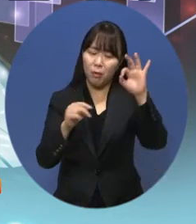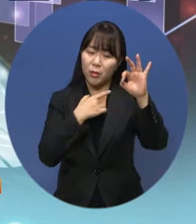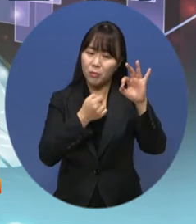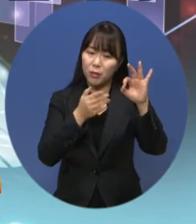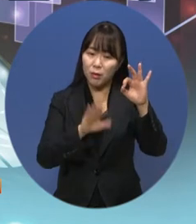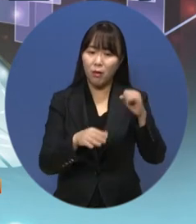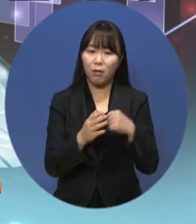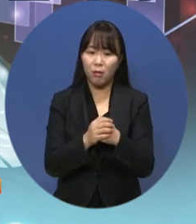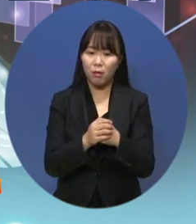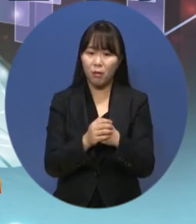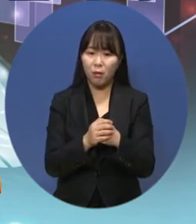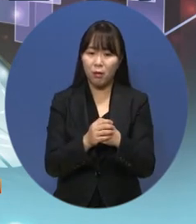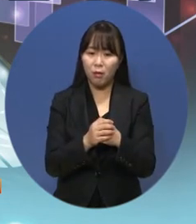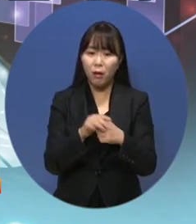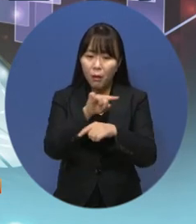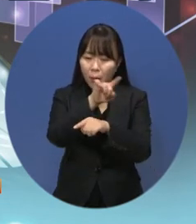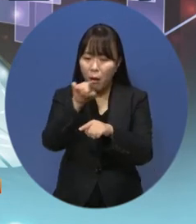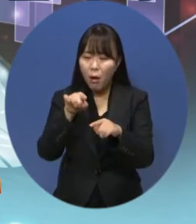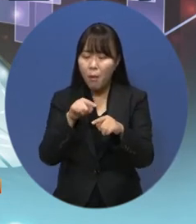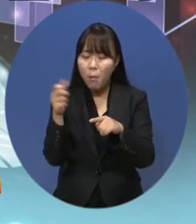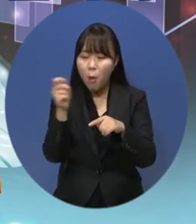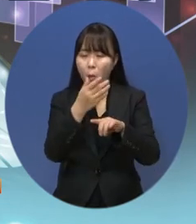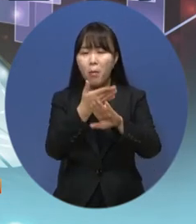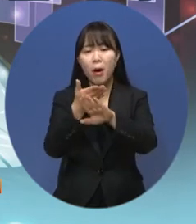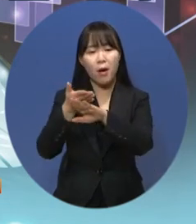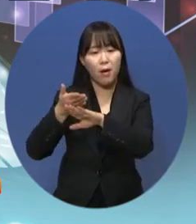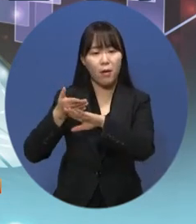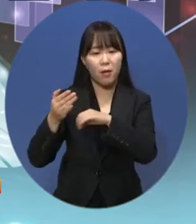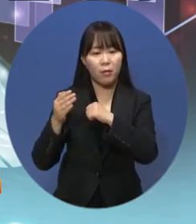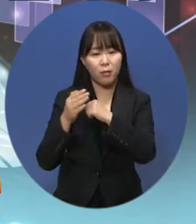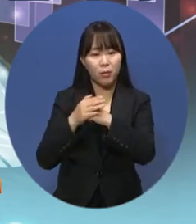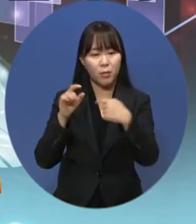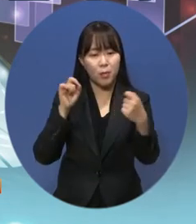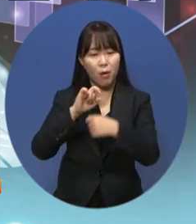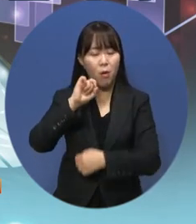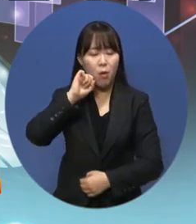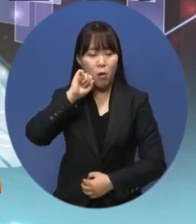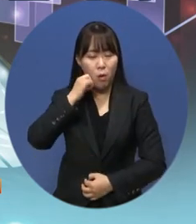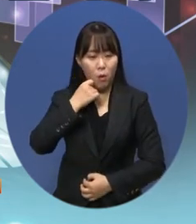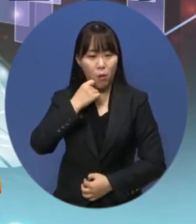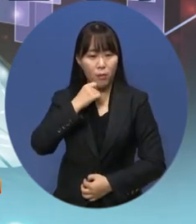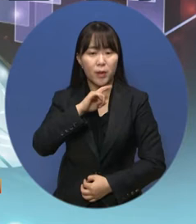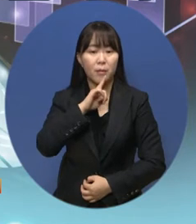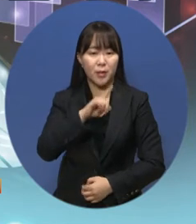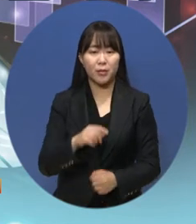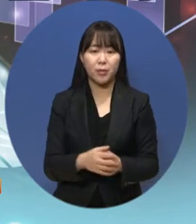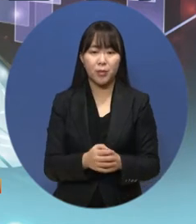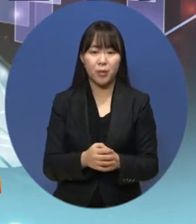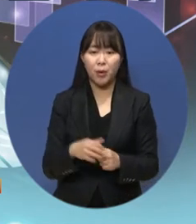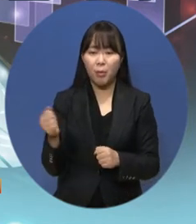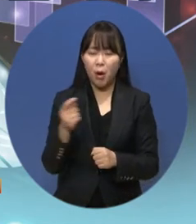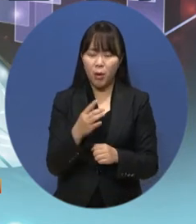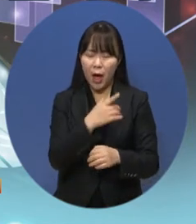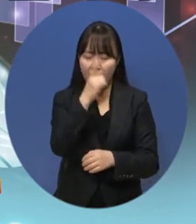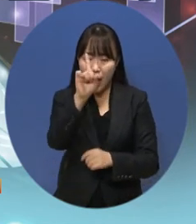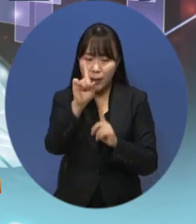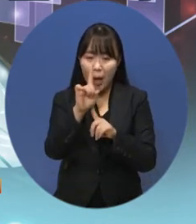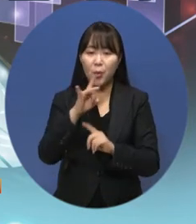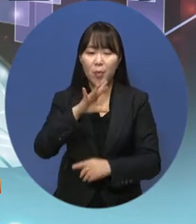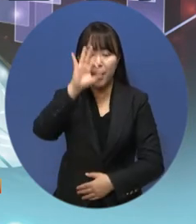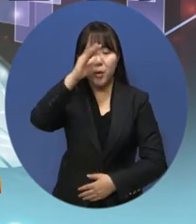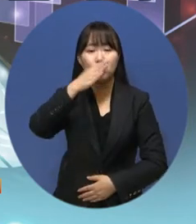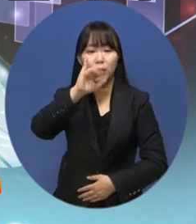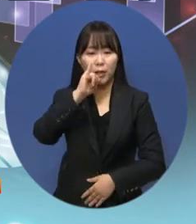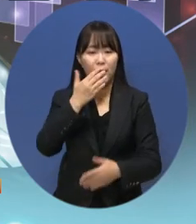가는 곳마다 일정하지 않은 채널로 접근이 어려움을 지적하고 판 1 번 호 채널로 볼 수